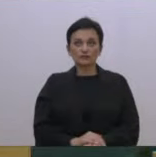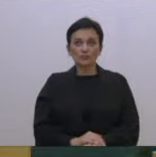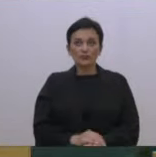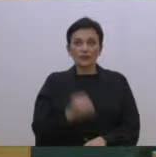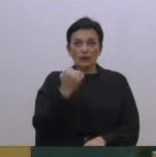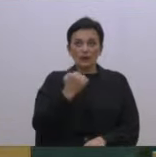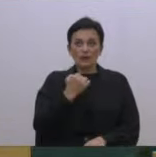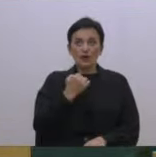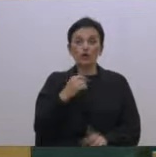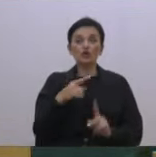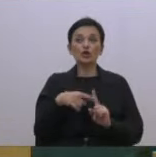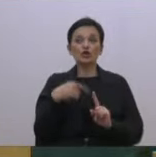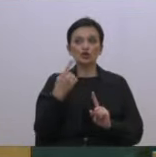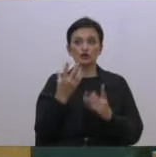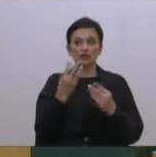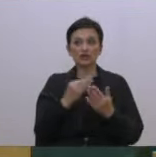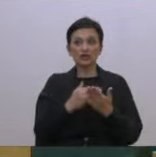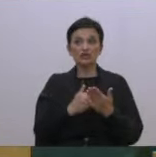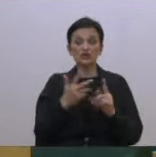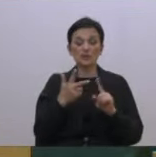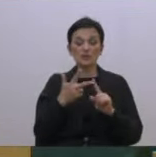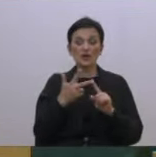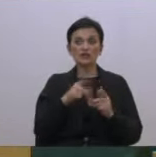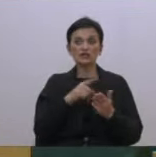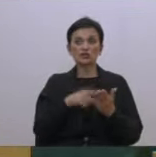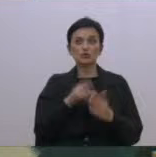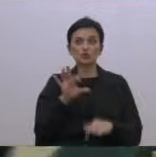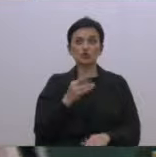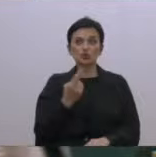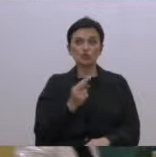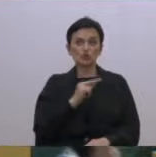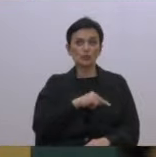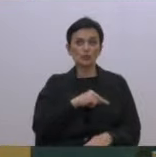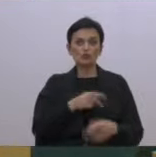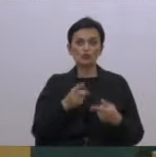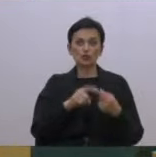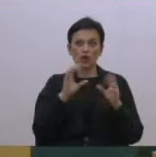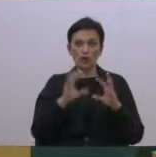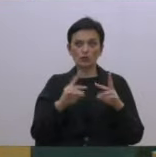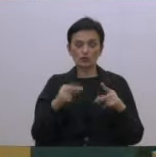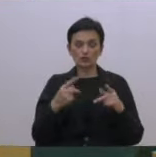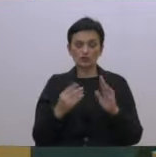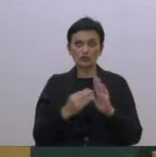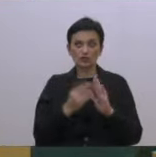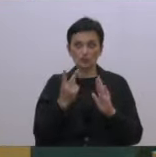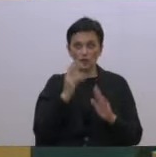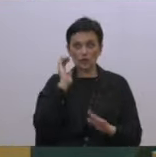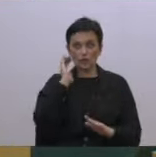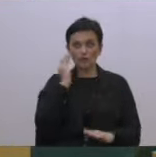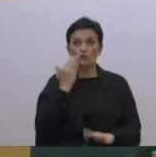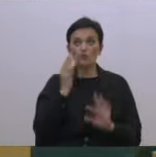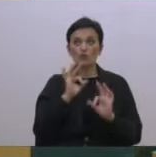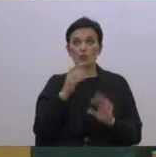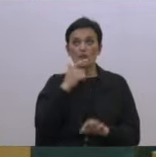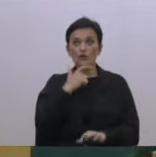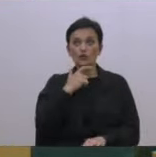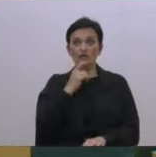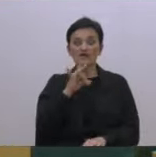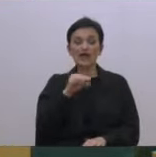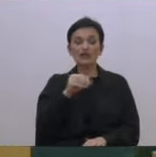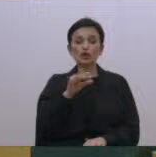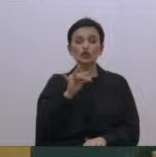მადლობთ. შემდეგი დღეს ეს იგი მესამე საკითხი სოციალური მუშაობის შესახებ კანონშრომელში დასთავაზე მეორე მოსმენით მოხსენებელი ბატონი